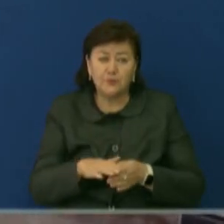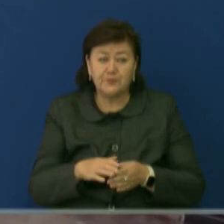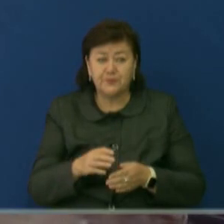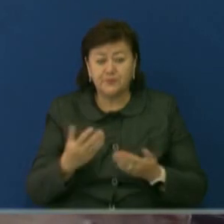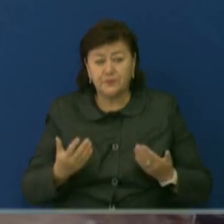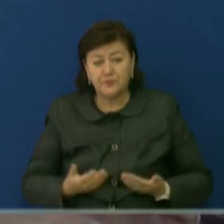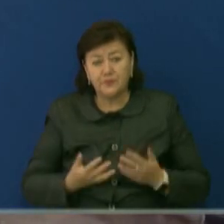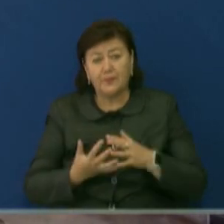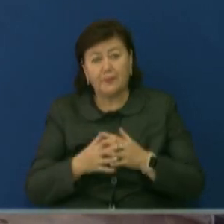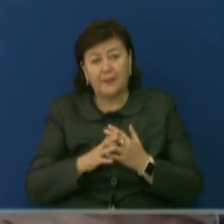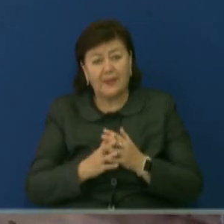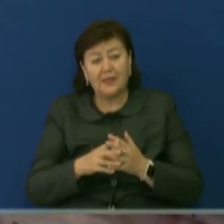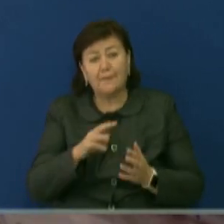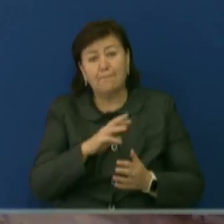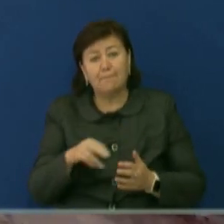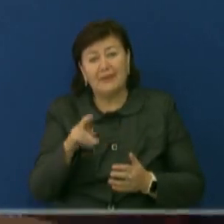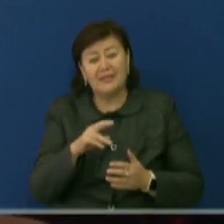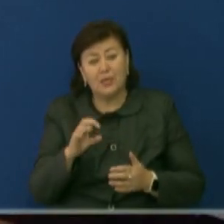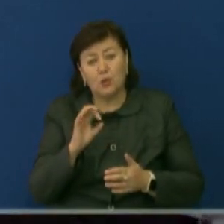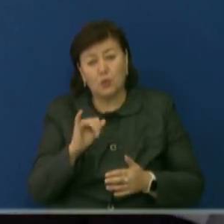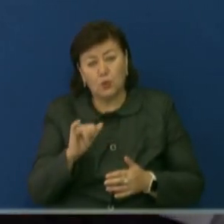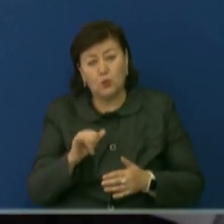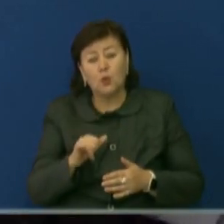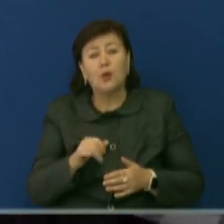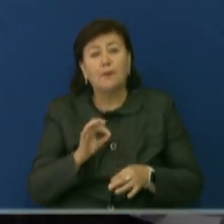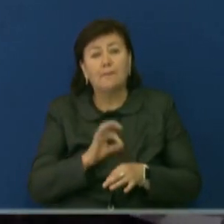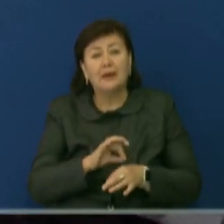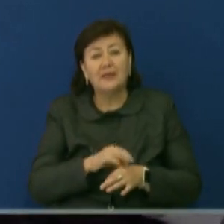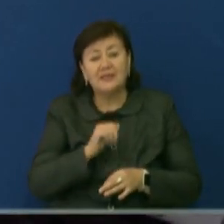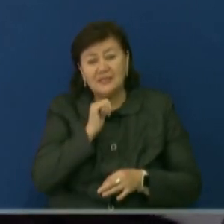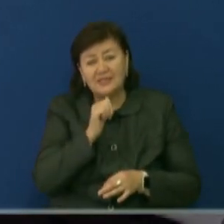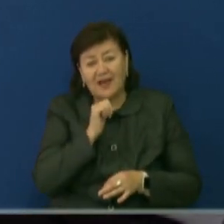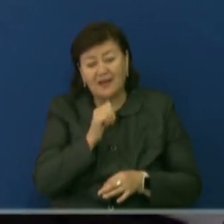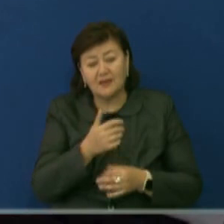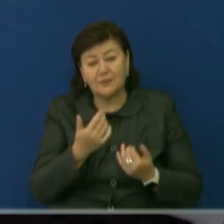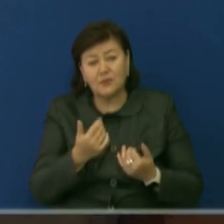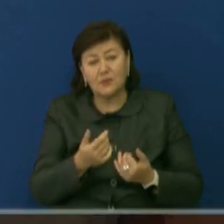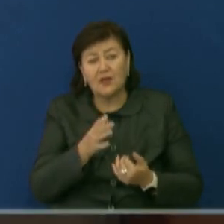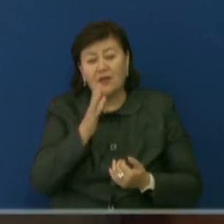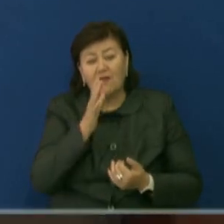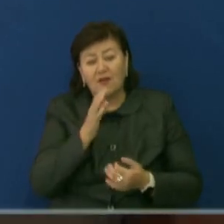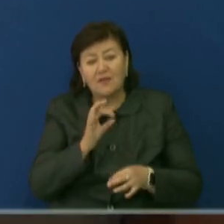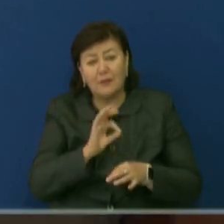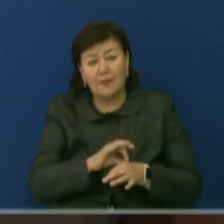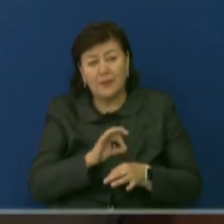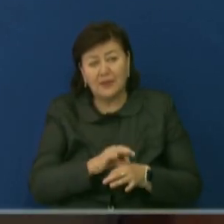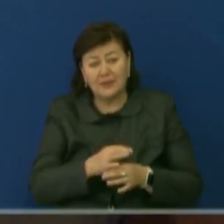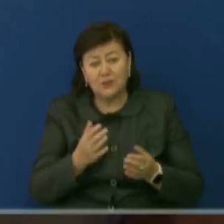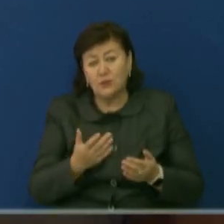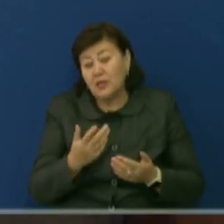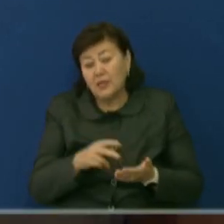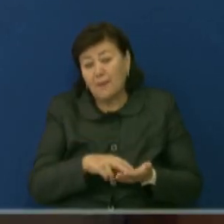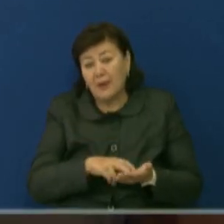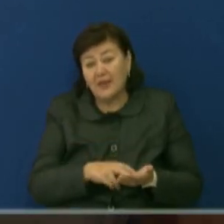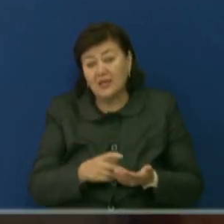Медеу Мирамгуль Искакова болеет сахарным диабетом. Она рассказывает, что в период обострения коронавируса у нее были опасения,